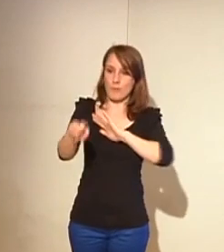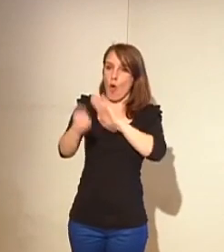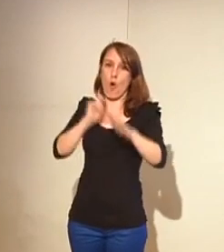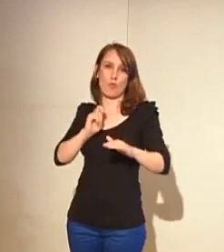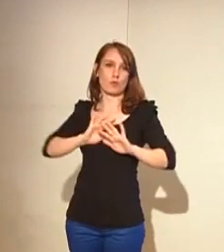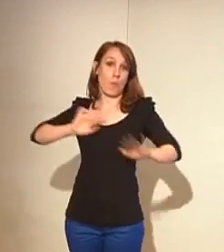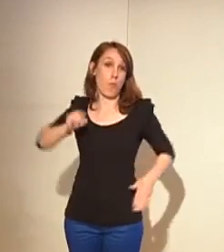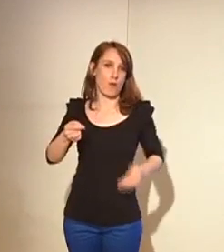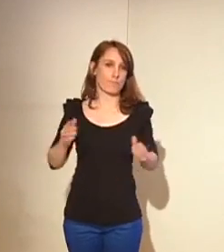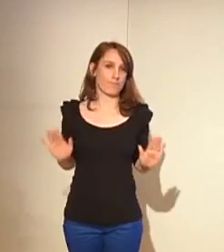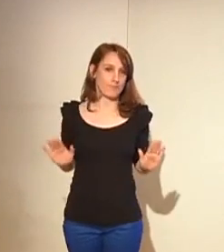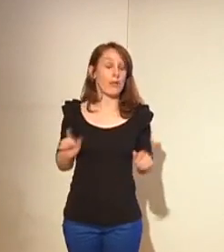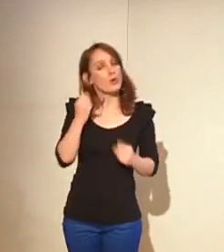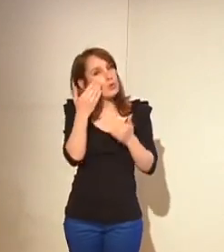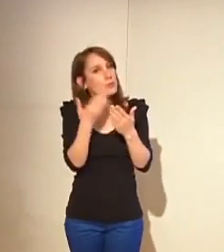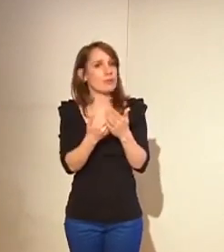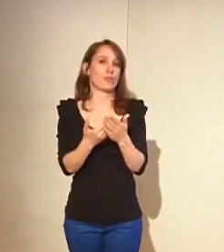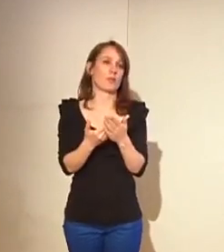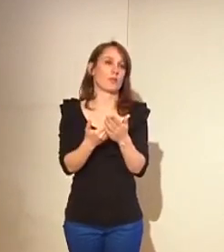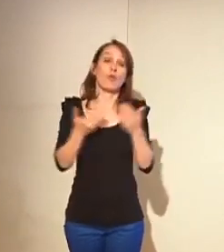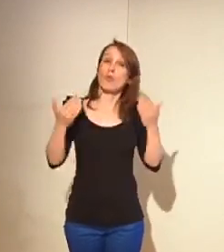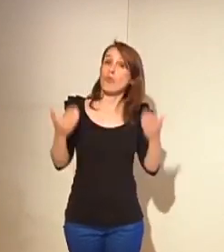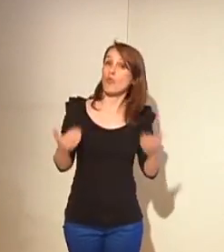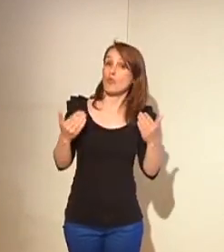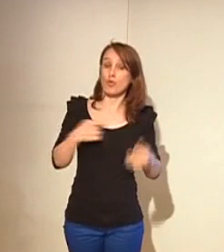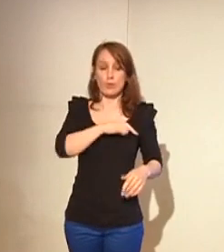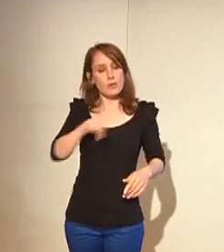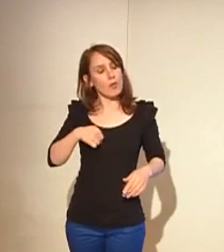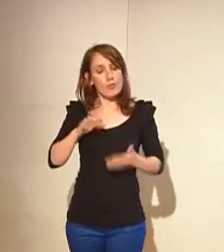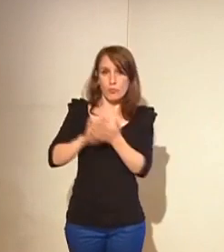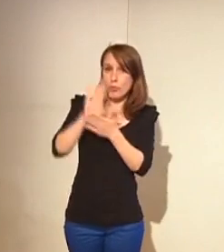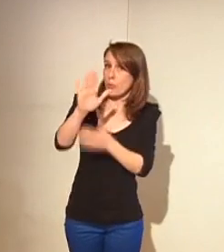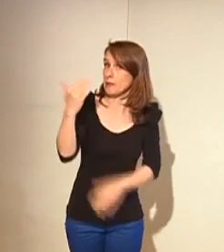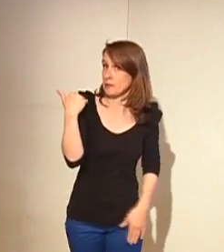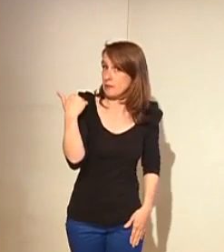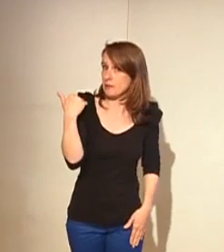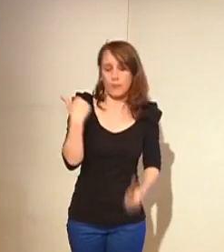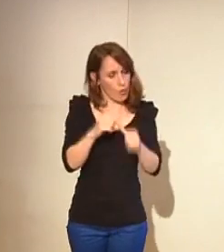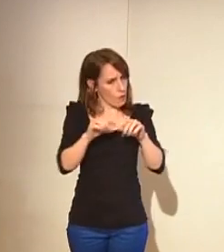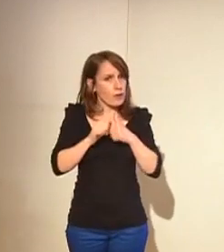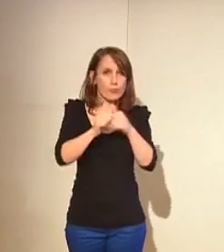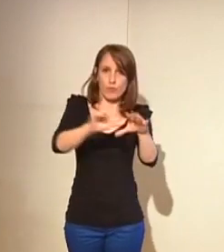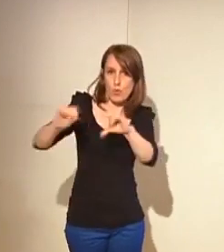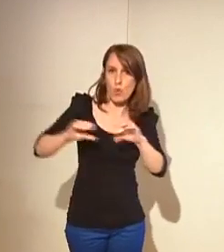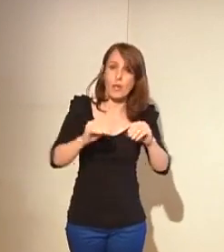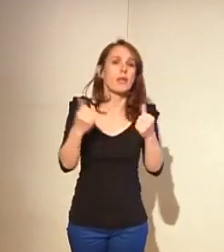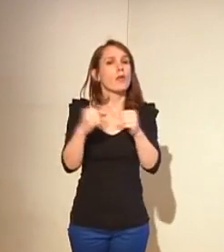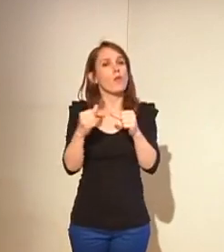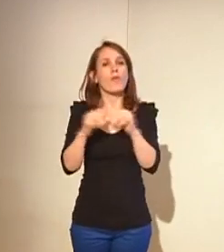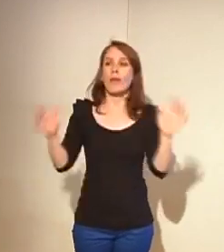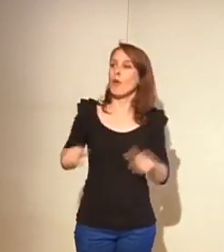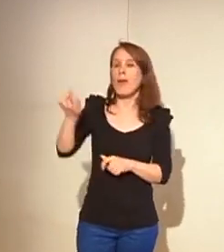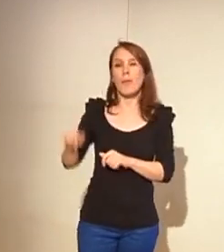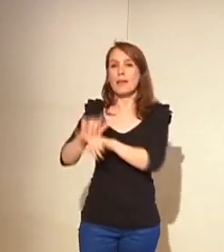déplacement c'est pourquoi aujourd'hui conformément à notre engagement nous avons aussi voulu supprimer les jetons de présence et les